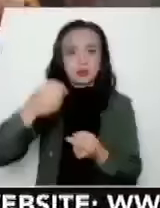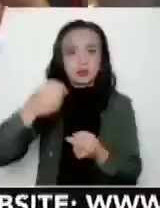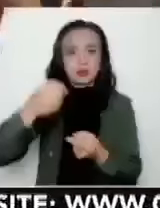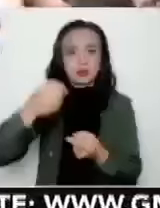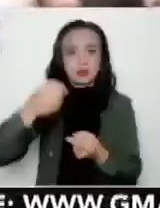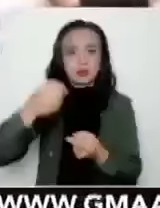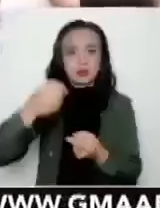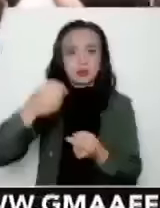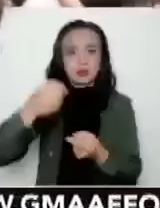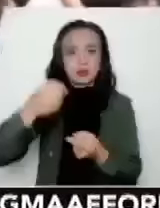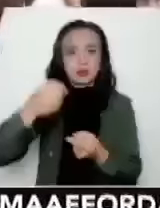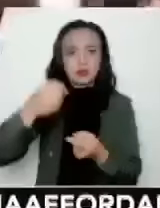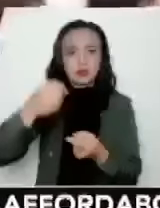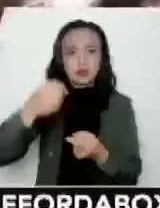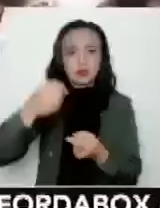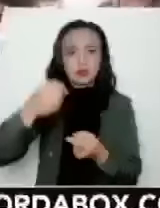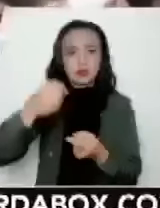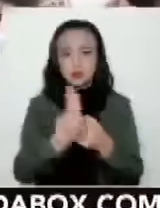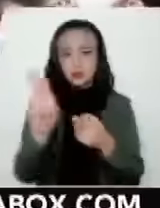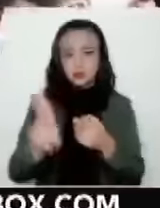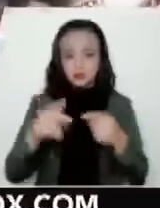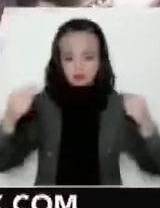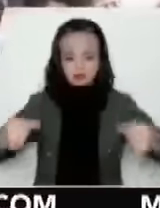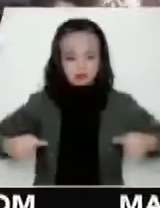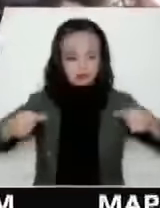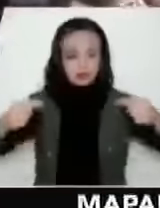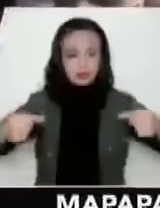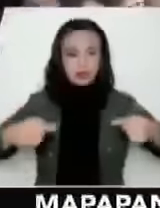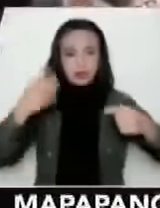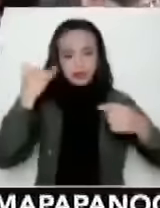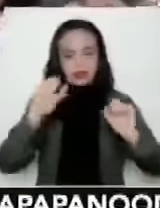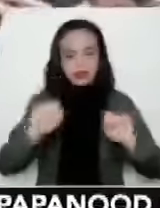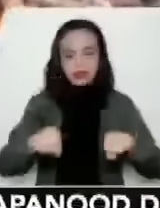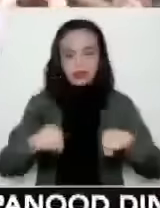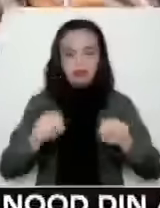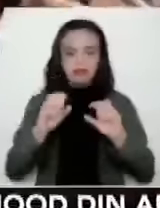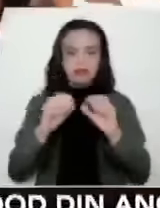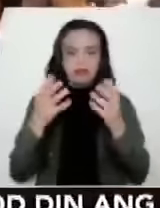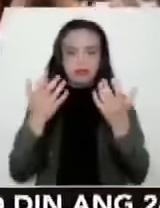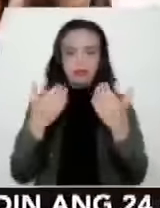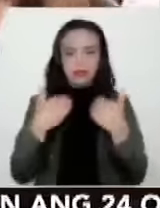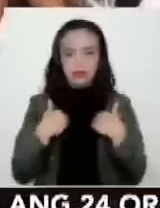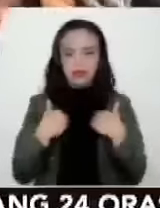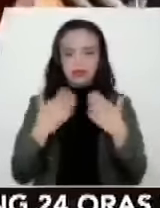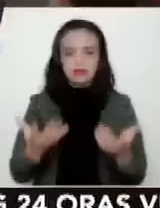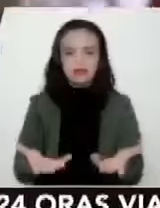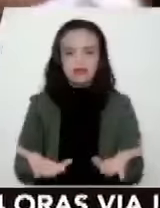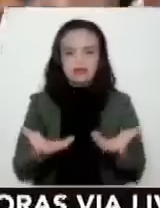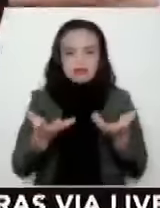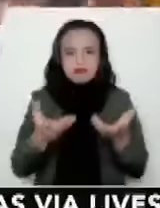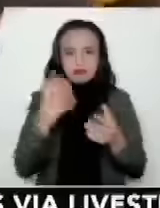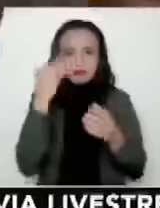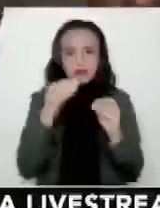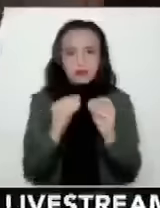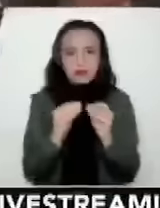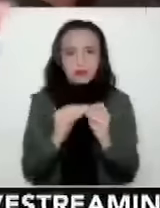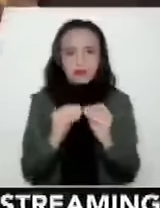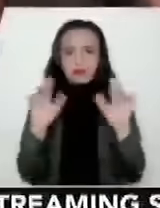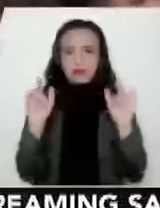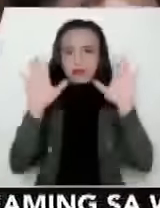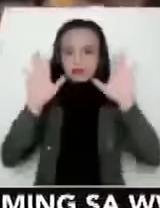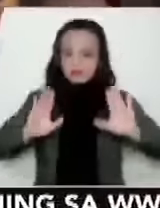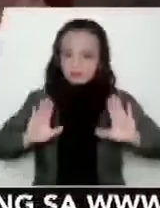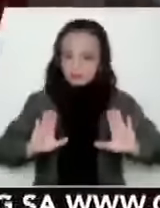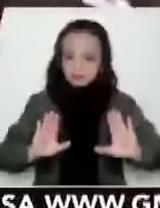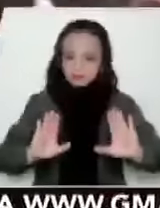forklift ang gamit para makayanan ang mas mabigat na tempered glass. Pero mas magandaw ito itulak. Ang nag-iisang parte ng imahen